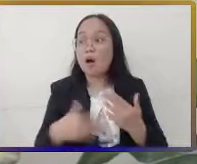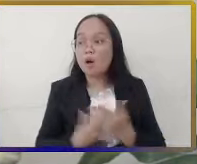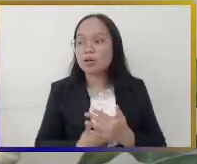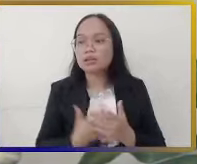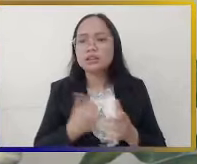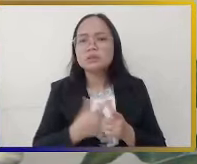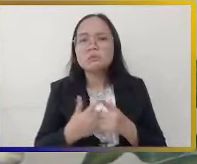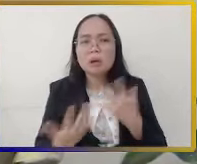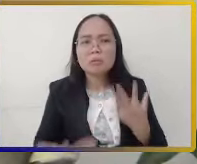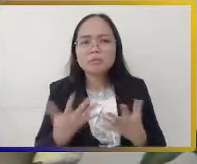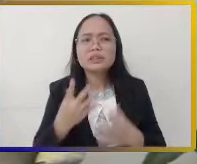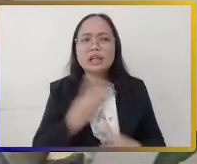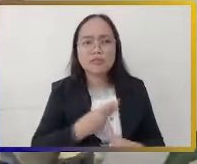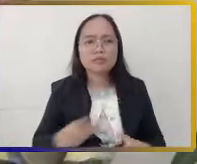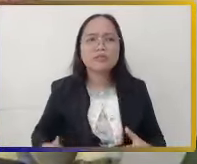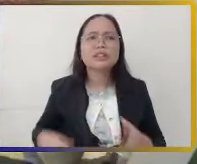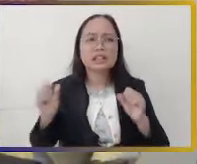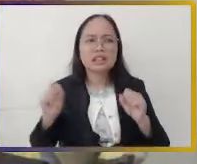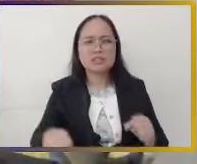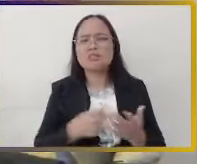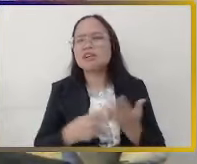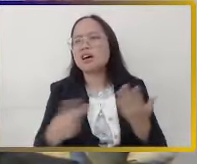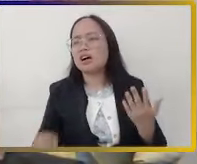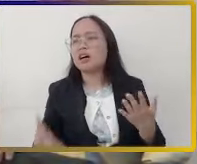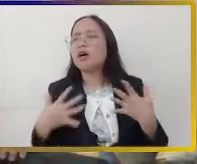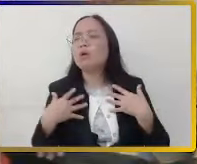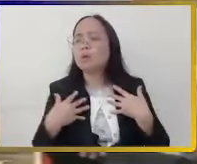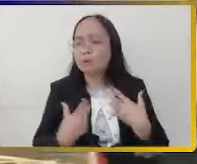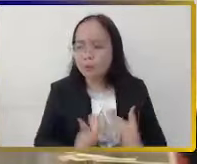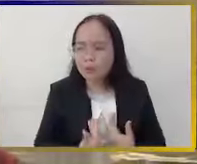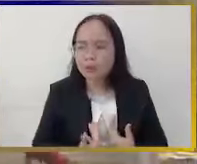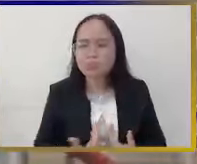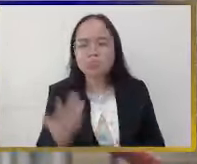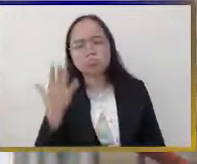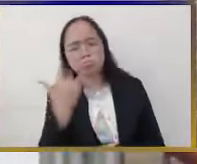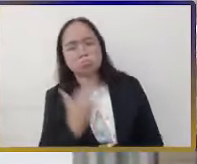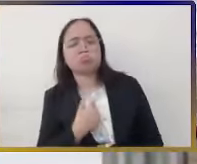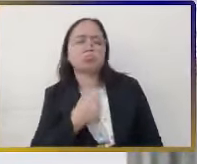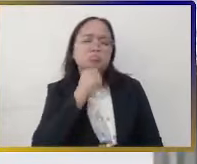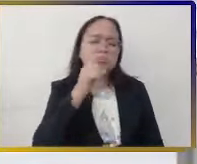David. Lumong-lubo na. Para bang, ba't kaya ayaw nilang maniwala sa akin?